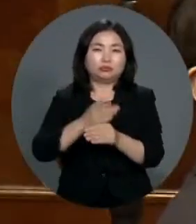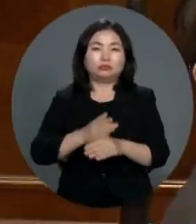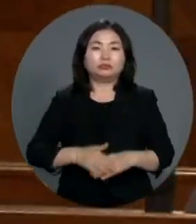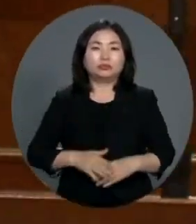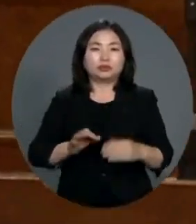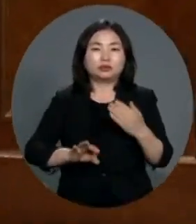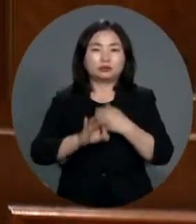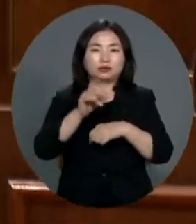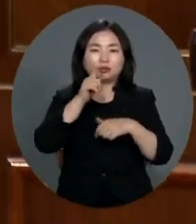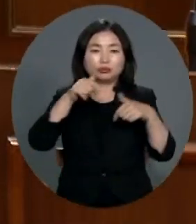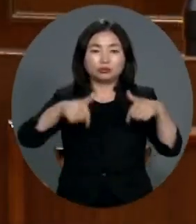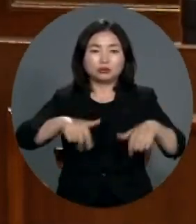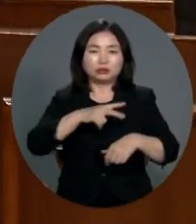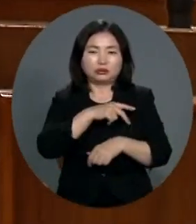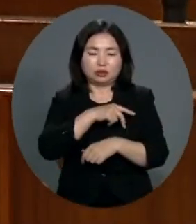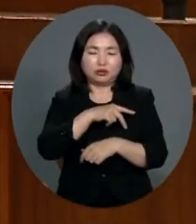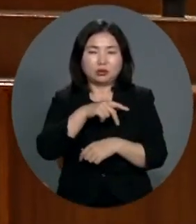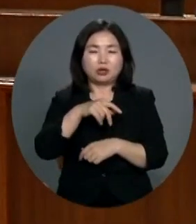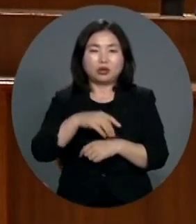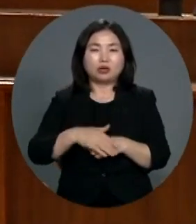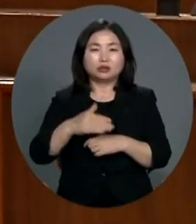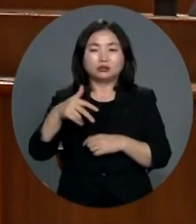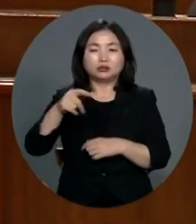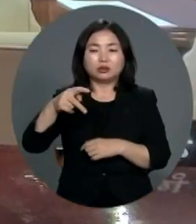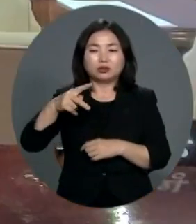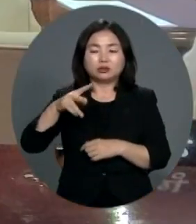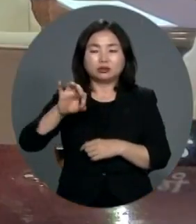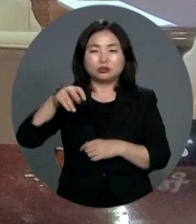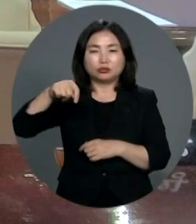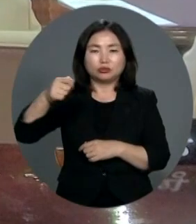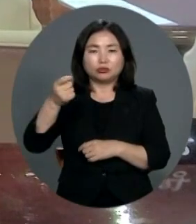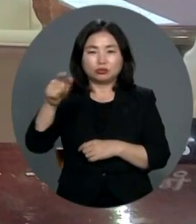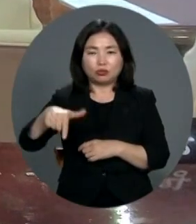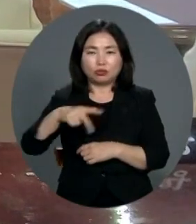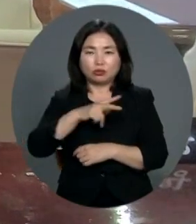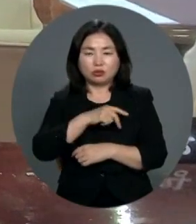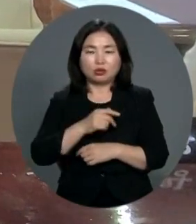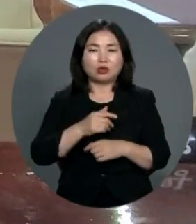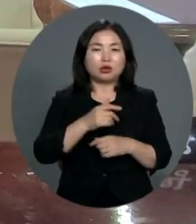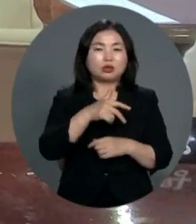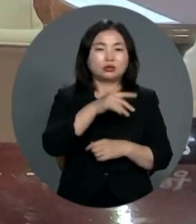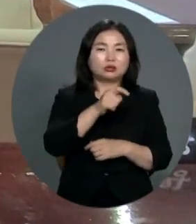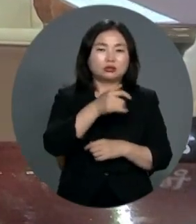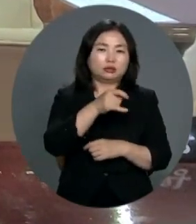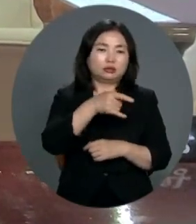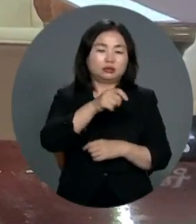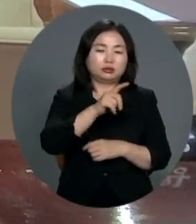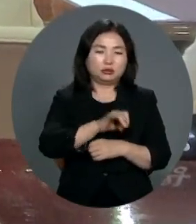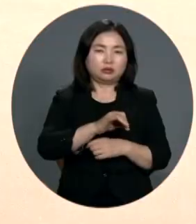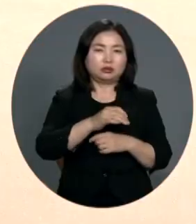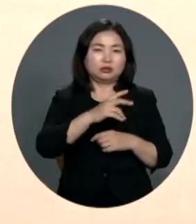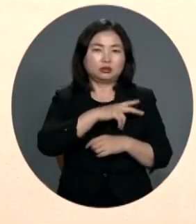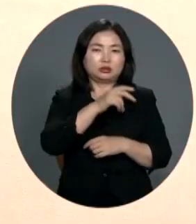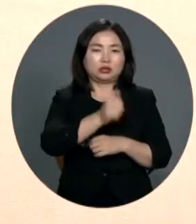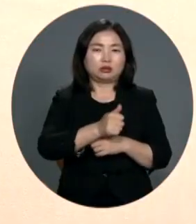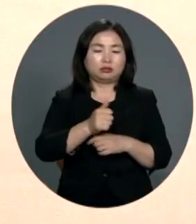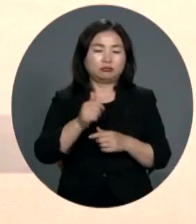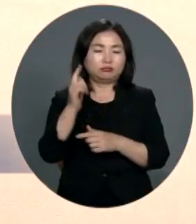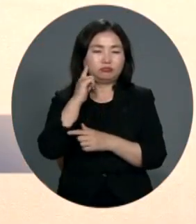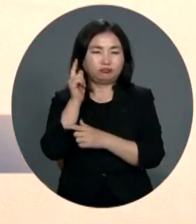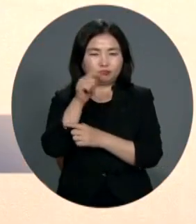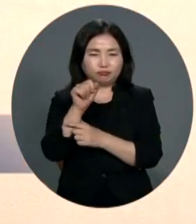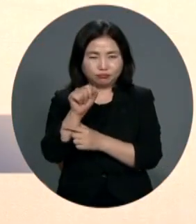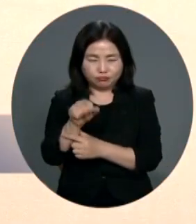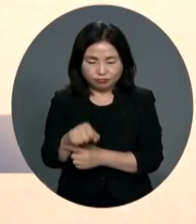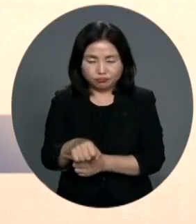오늘 오전 대구 달서구 의회. 정순옥 의원과 김해철 의장이 고개를 숙입니다. 심려를 끼쳐드린